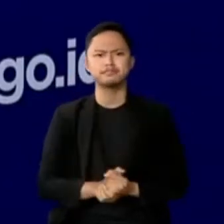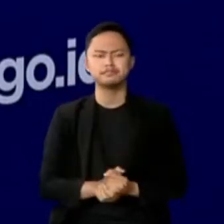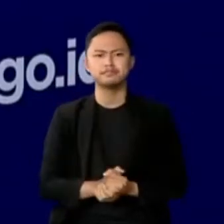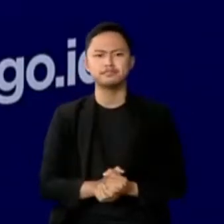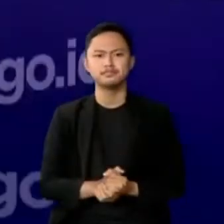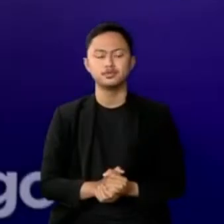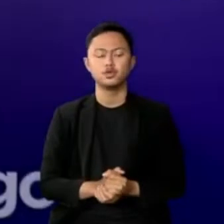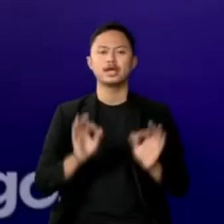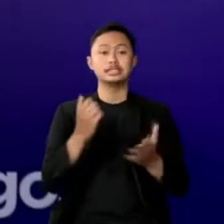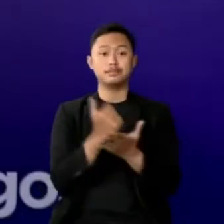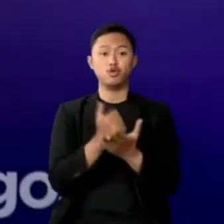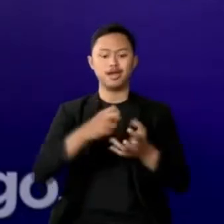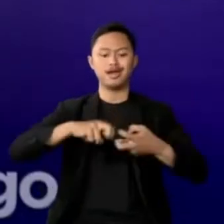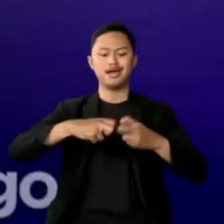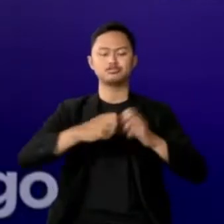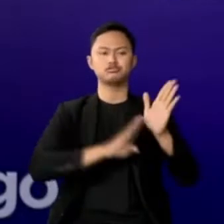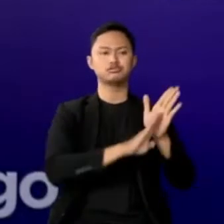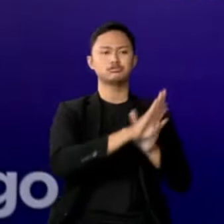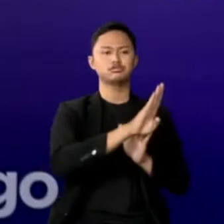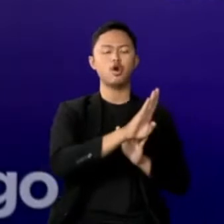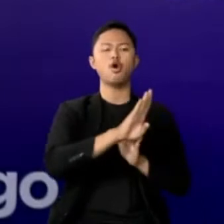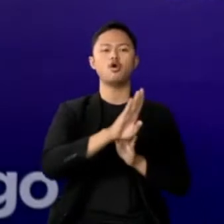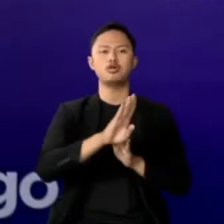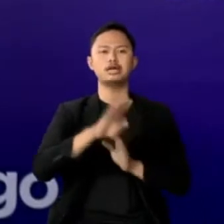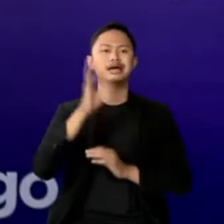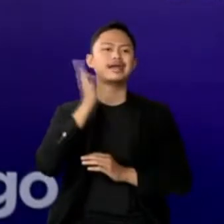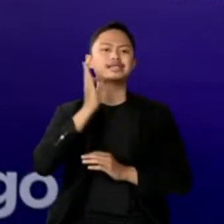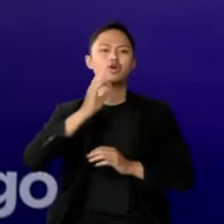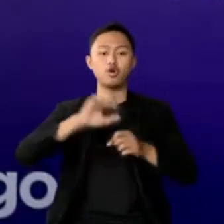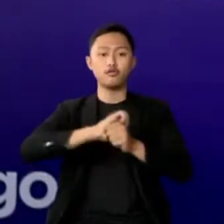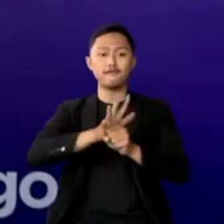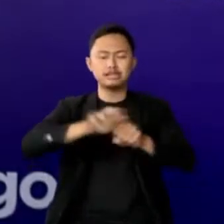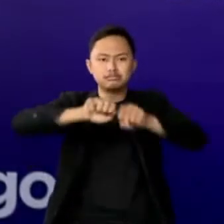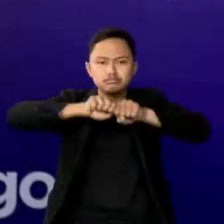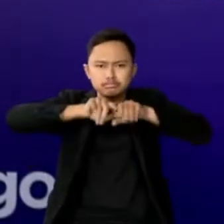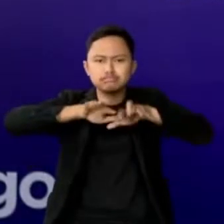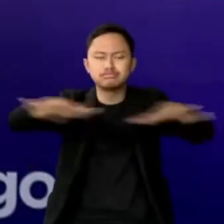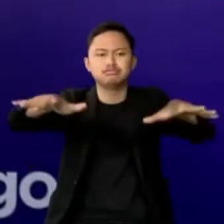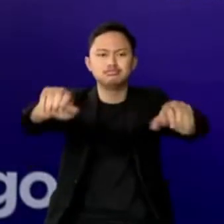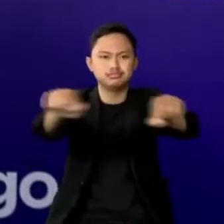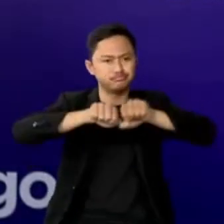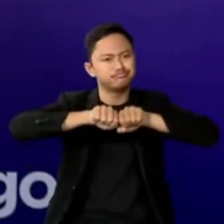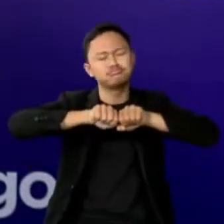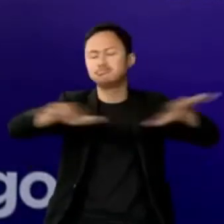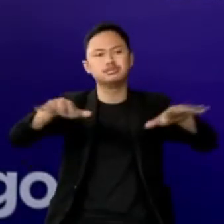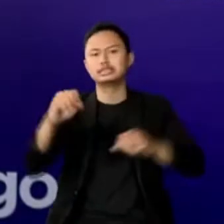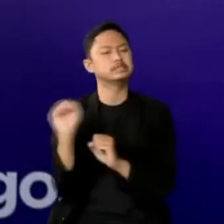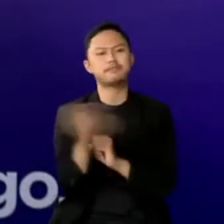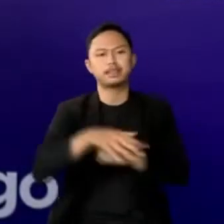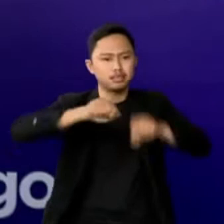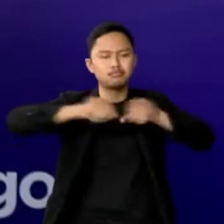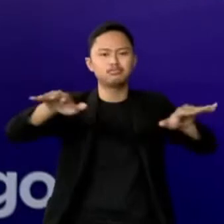prinsipnya pasti kalau kasus meningkat itu karena tingkat penularannya tinggi tingkat penalaran tinggi artinya karena kontak di